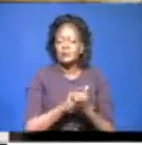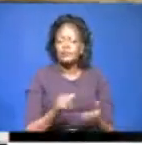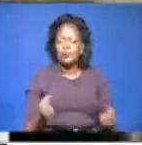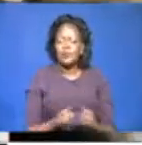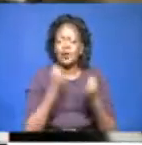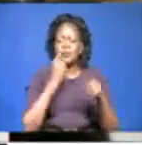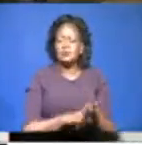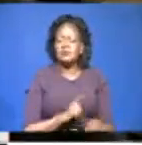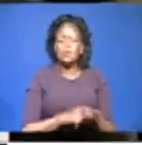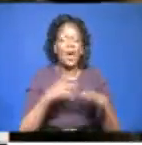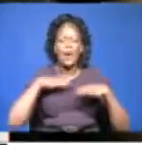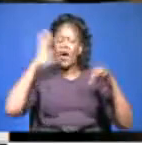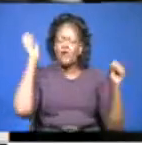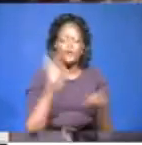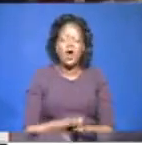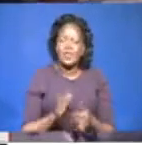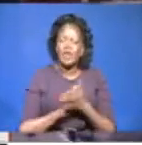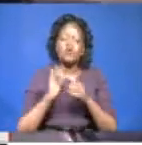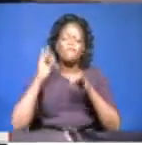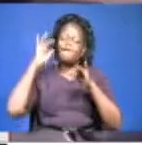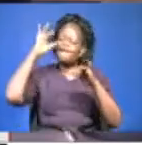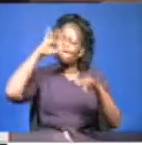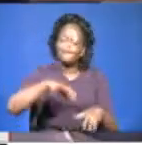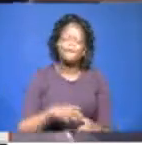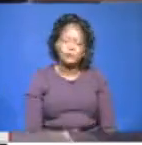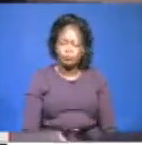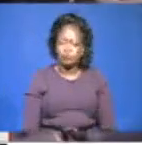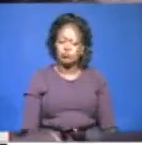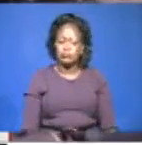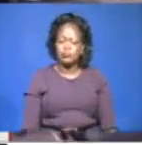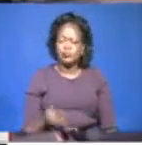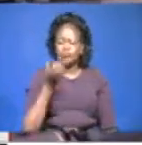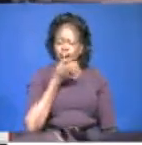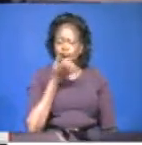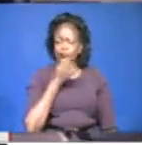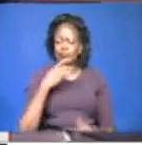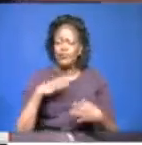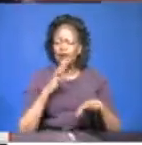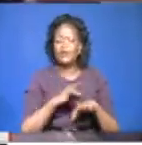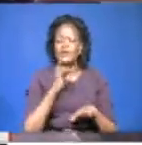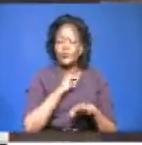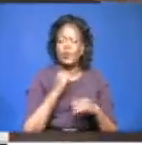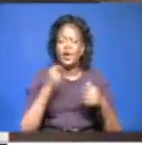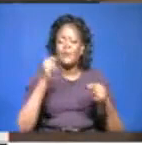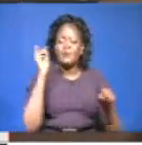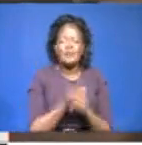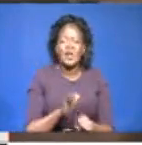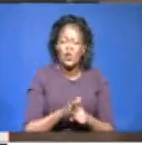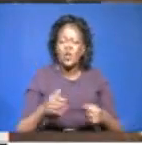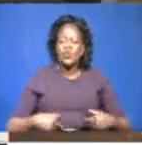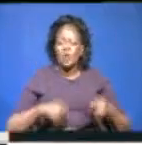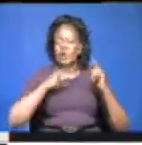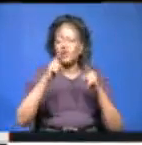umati mkubwa ulipomiminika kwenye uwanja mashuhuri wa Itaewon. Waathiriwa, ambao wengi walikuwa vijana, walikuwa wakihudhuria sherehe